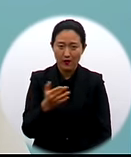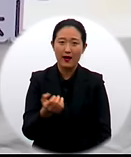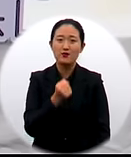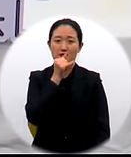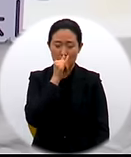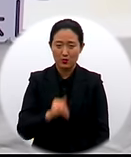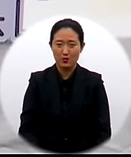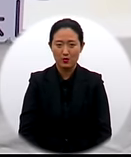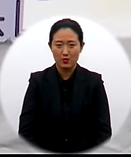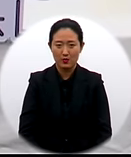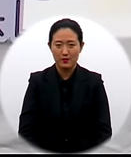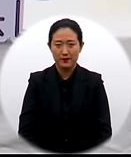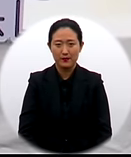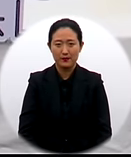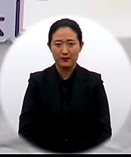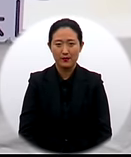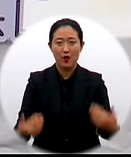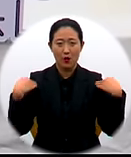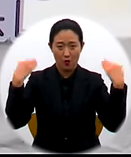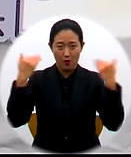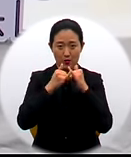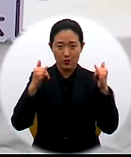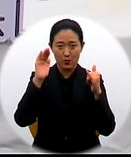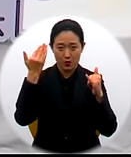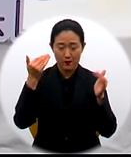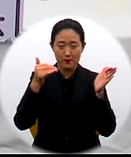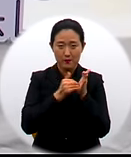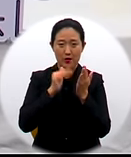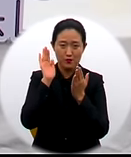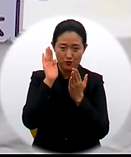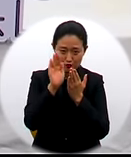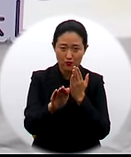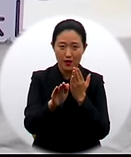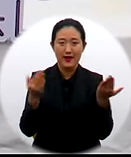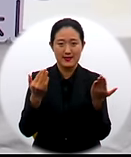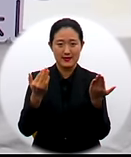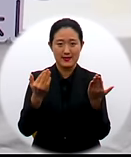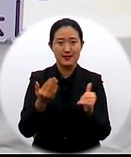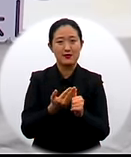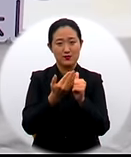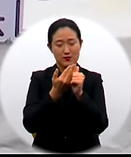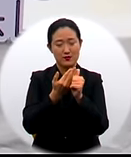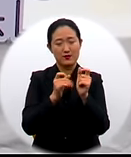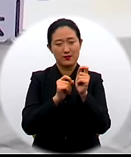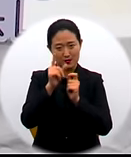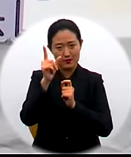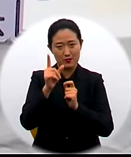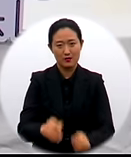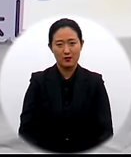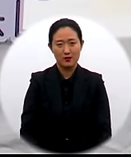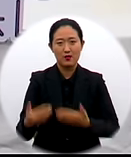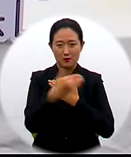성인이 되어서 제대로 구축해 나가기 시작하는 것으로 보는 것이 일반적이고요. 이 태도 부분, 개인의 행동 특성은 아주